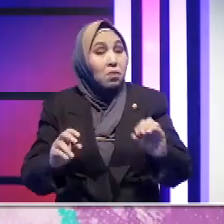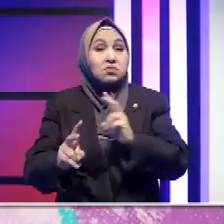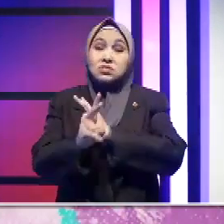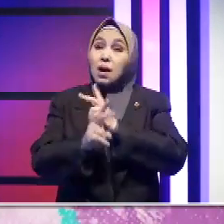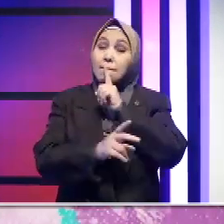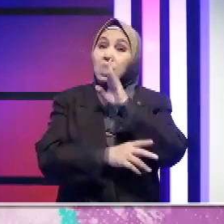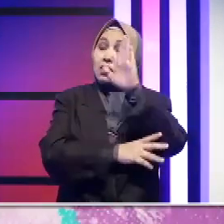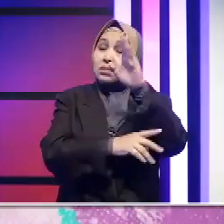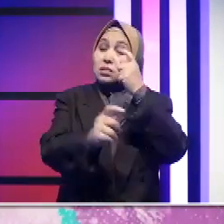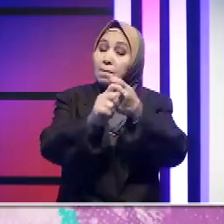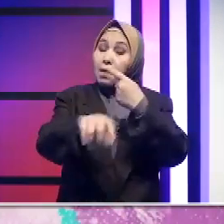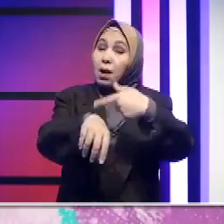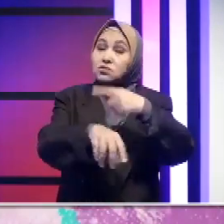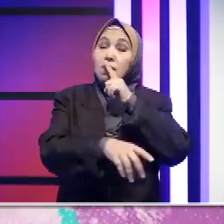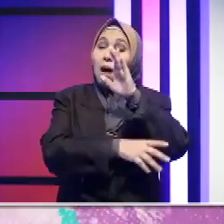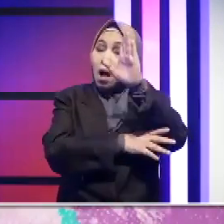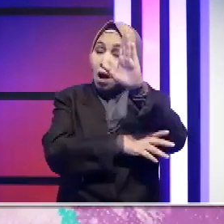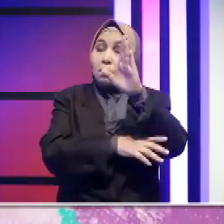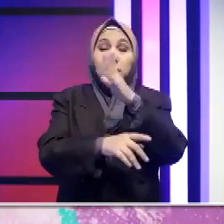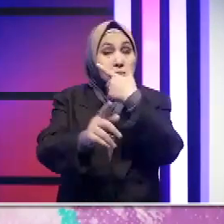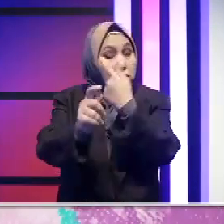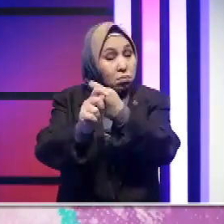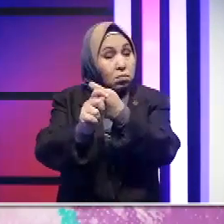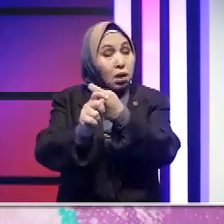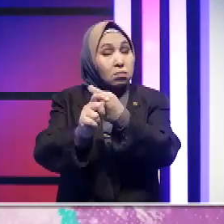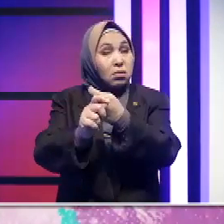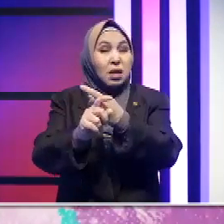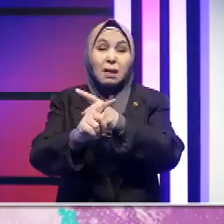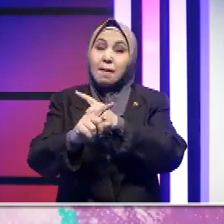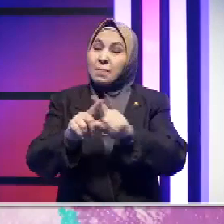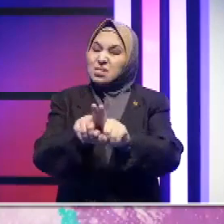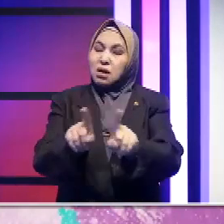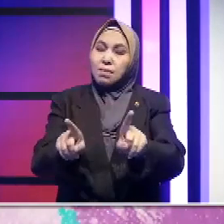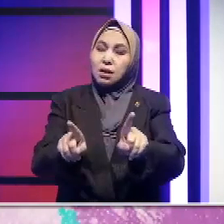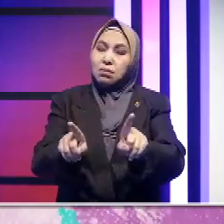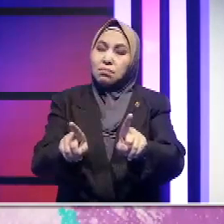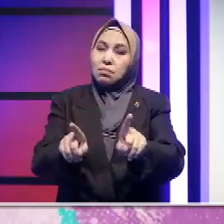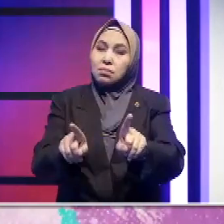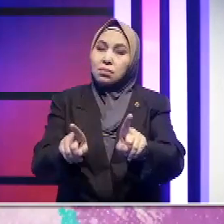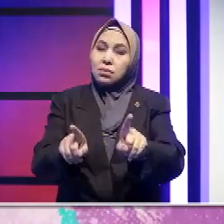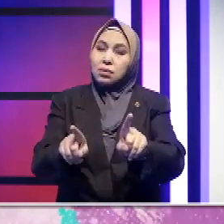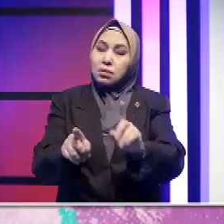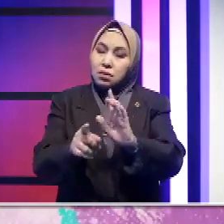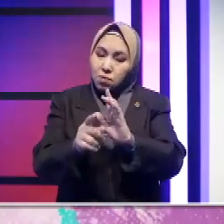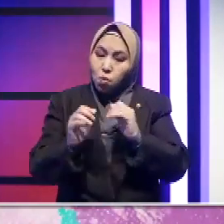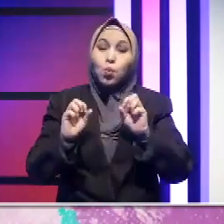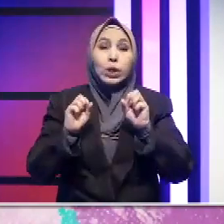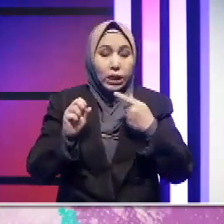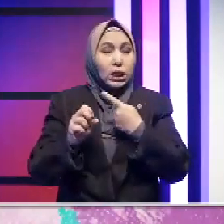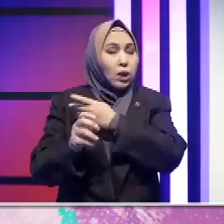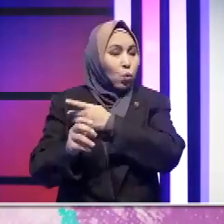perjanjian Hai hey medische difference engine which holds